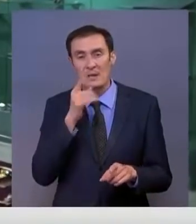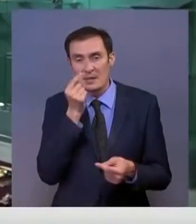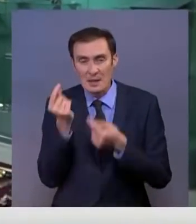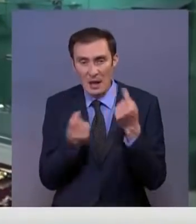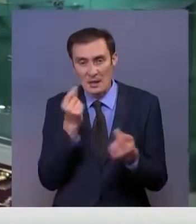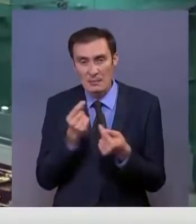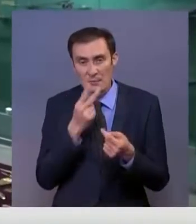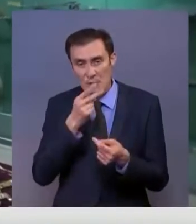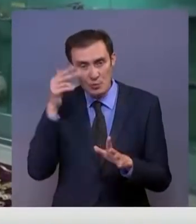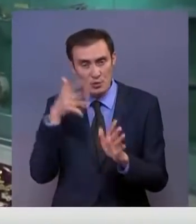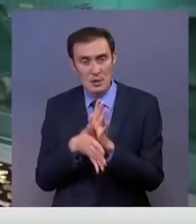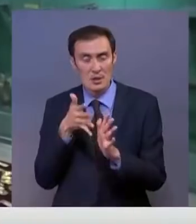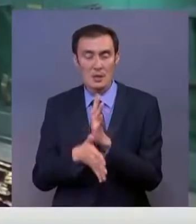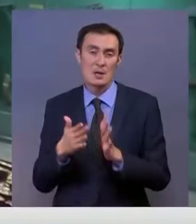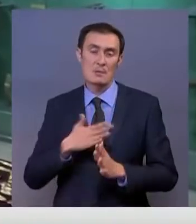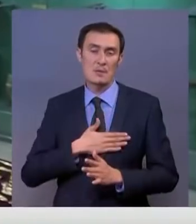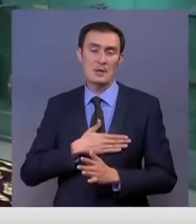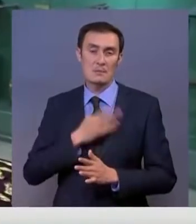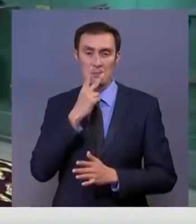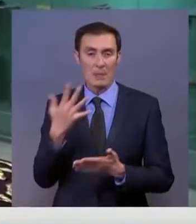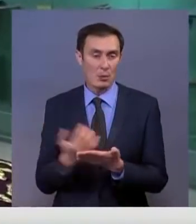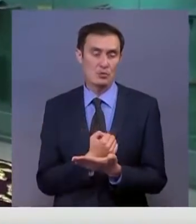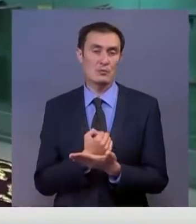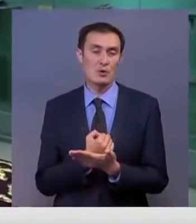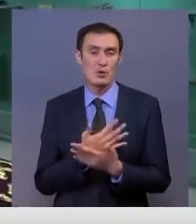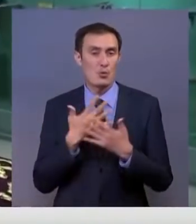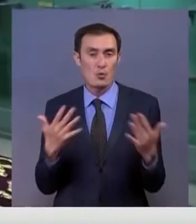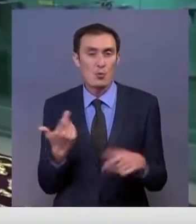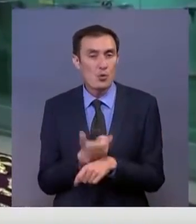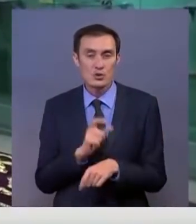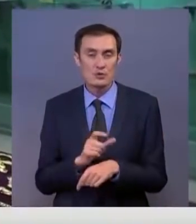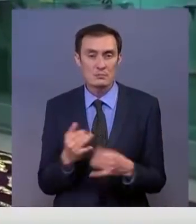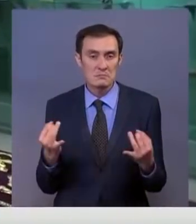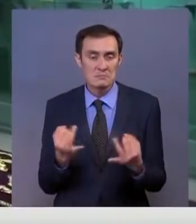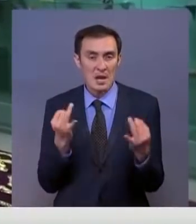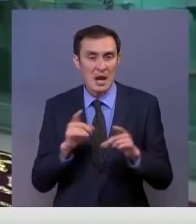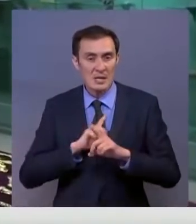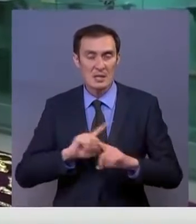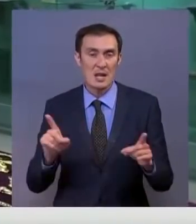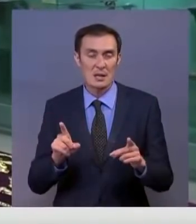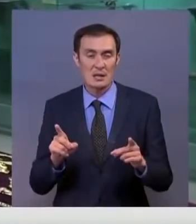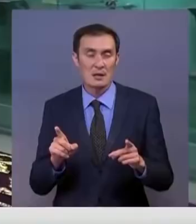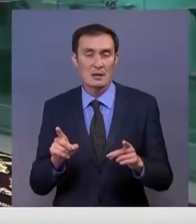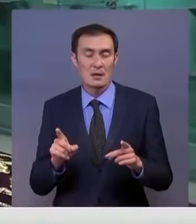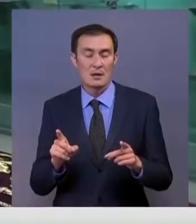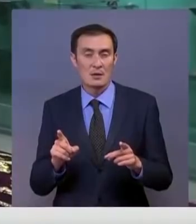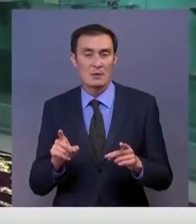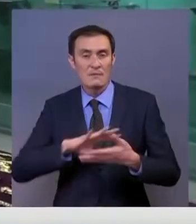детальном изучении мы получим очень оригинальные суждения